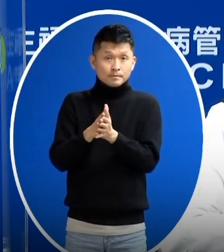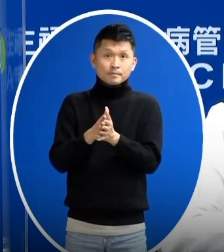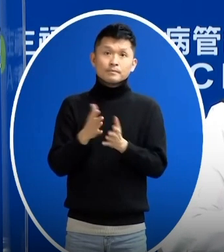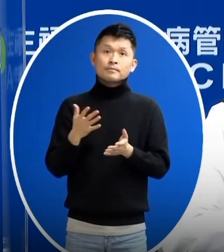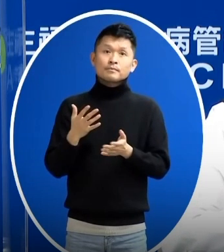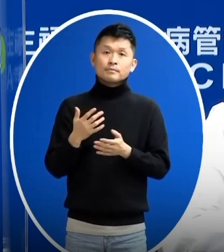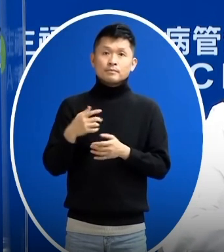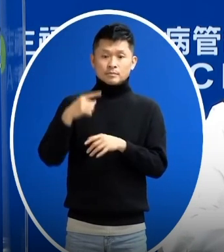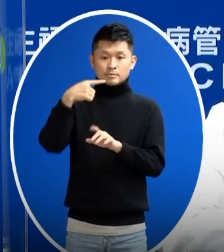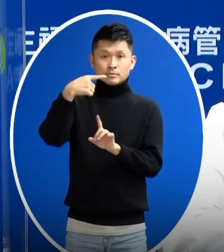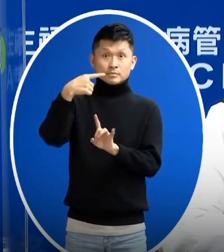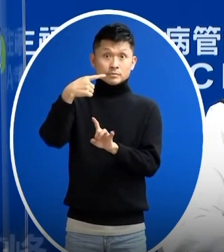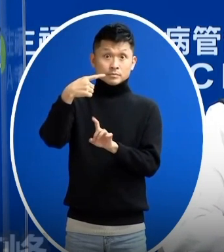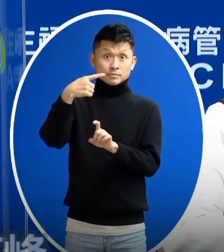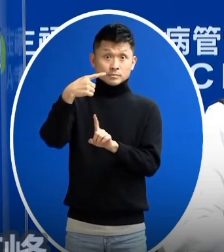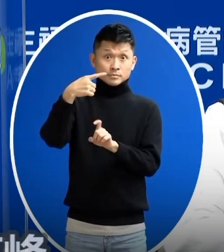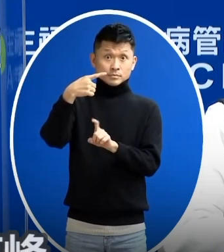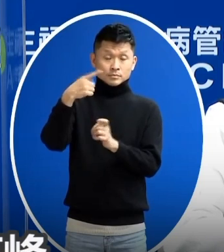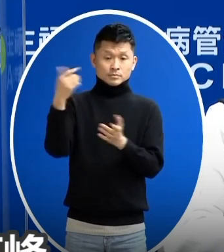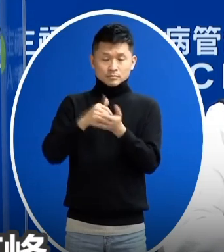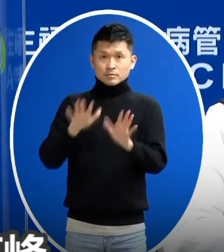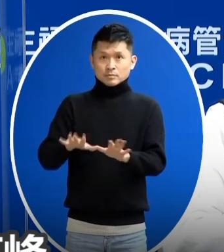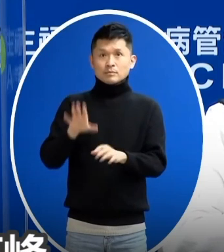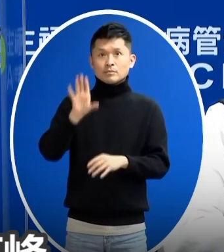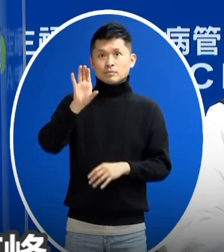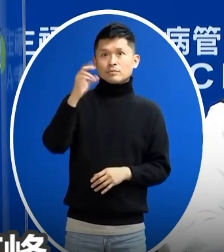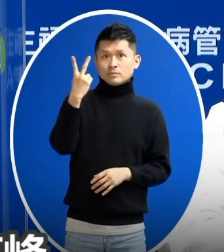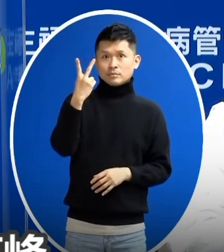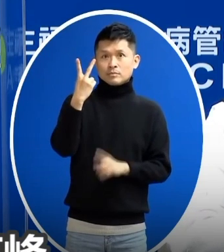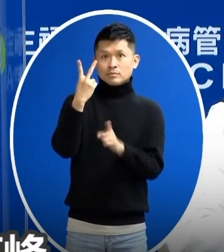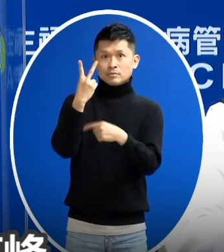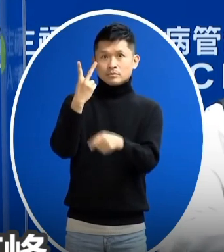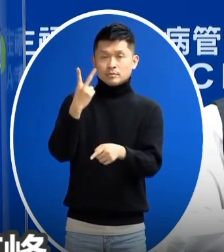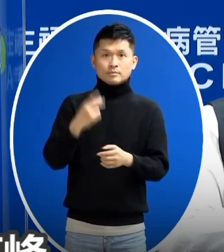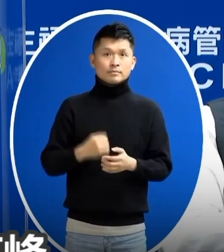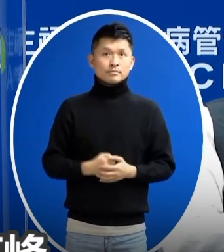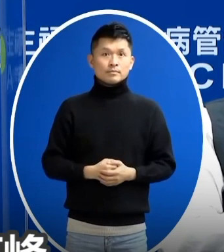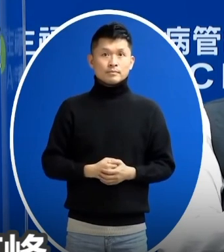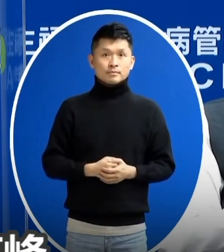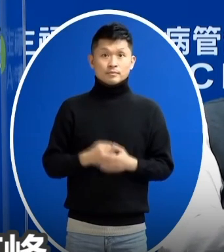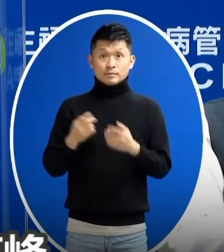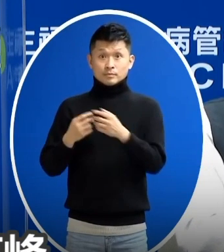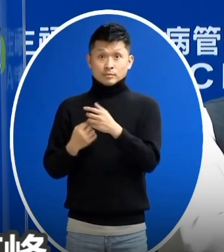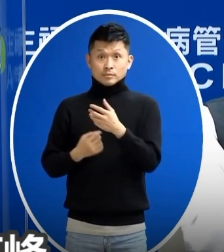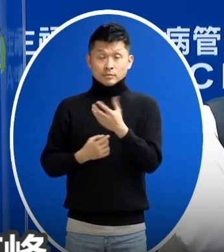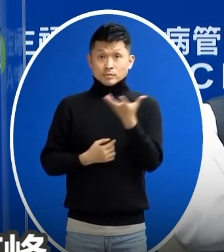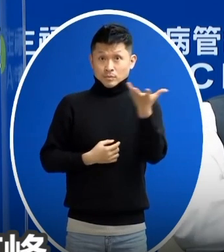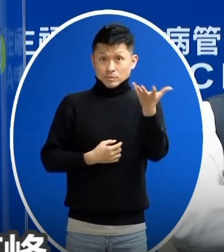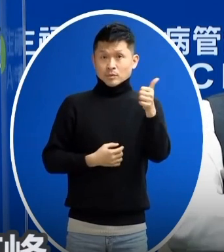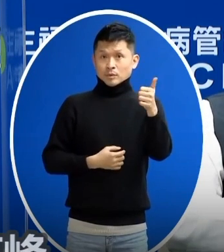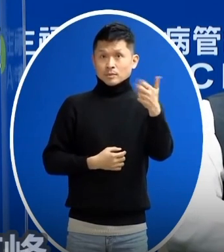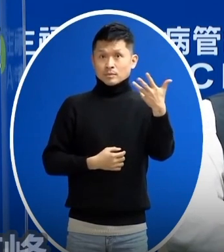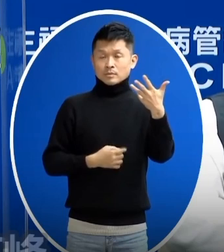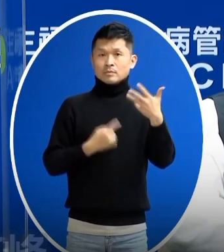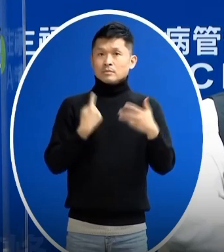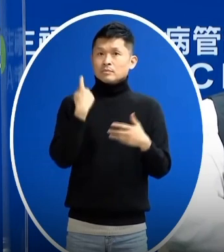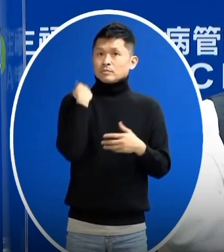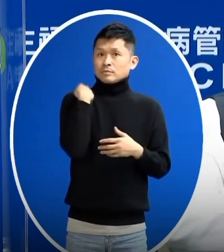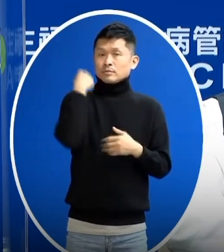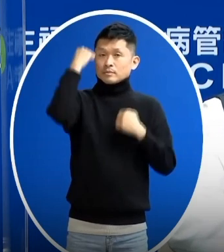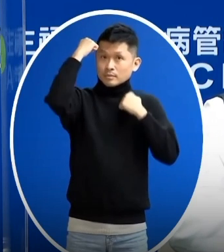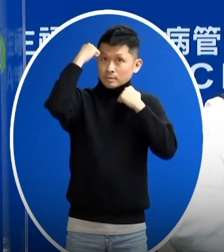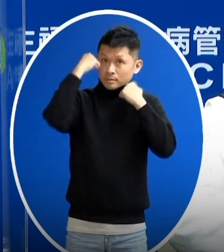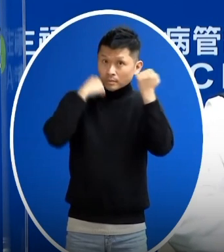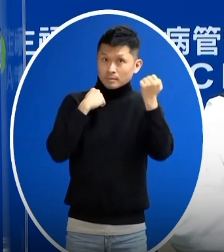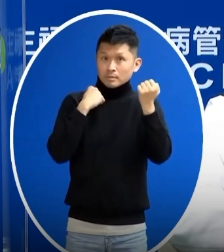天1月11号有92例，好，有92例。那58例是昨天